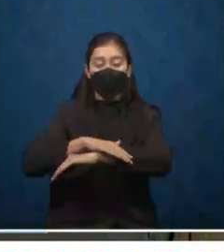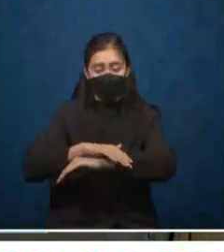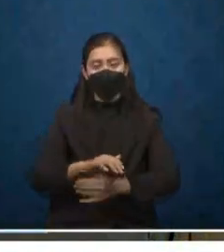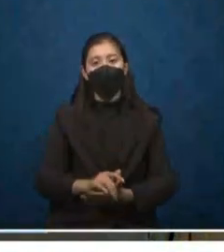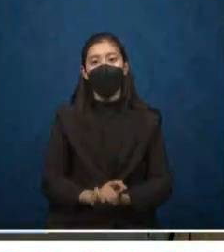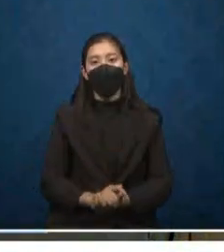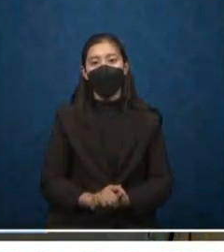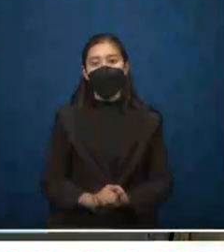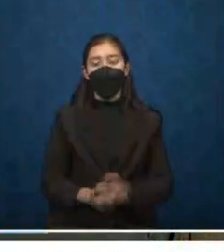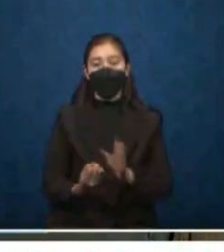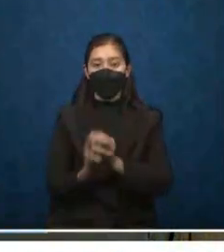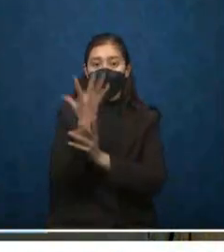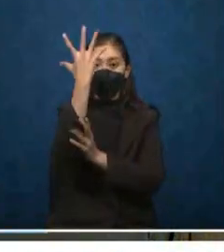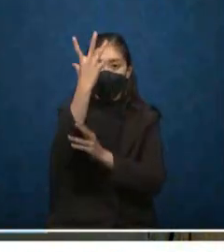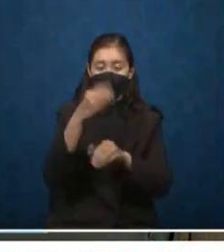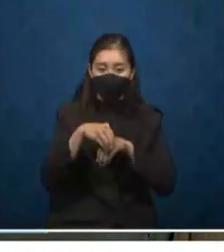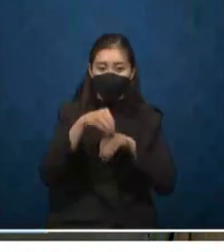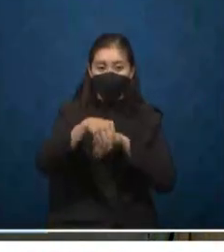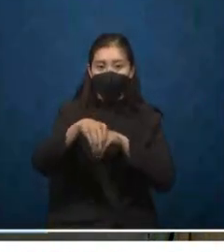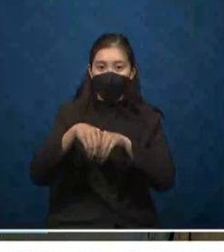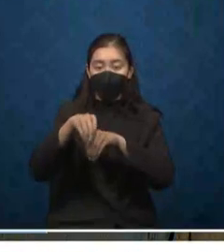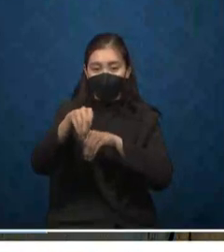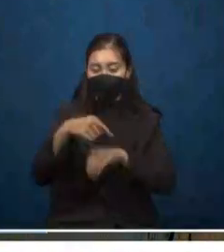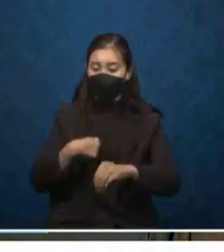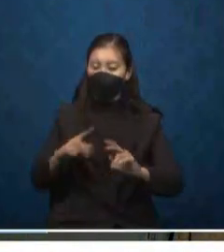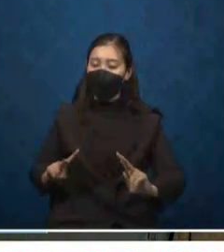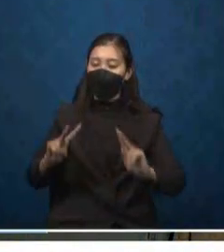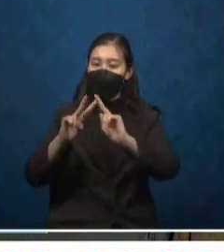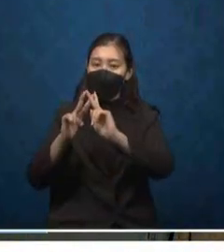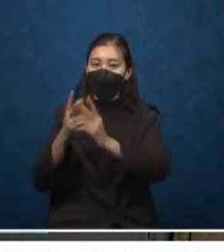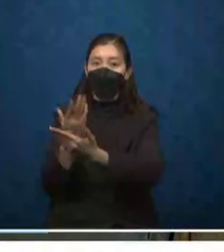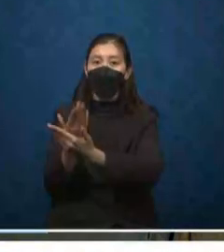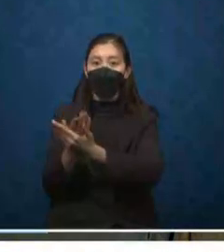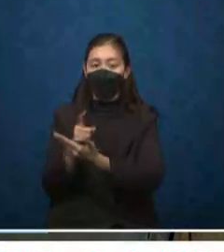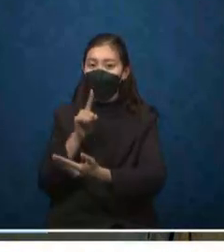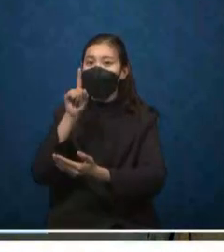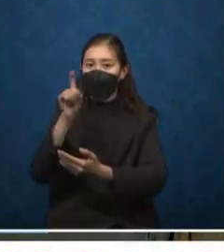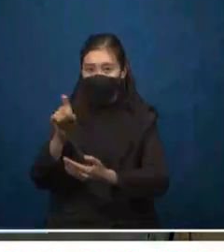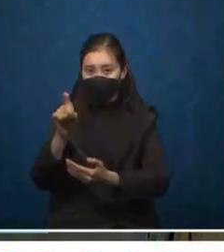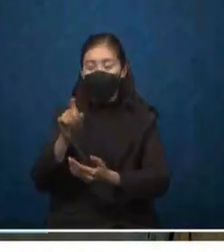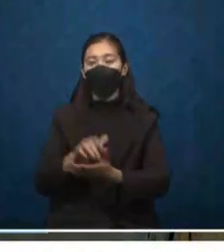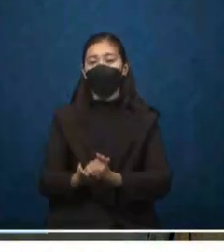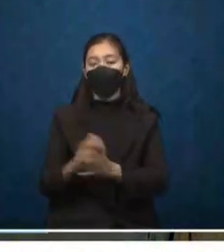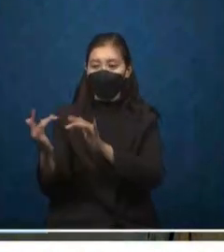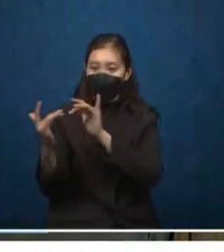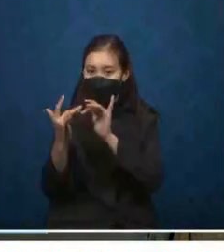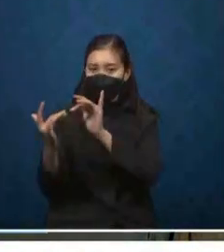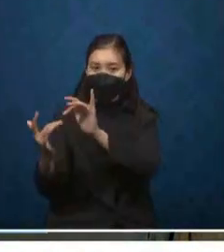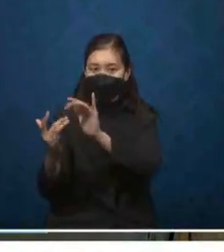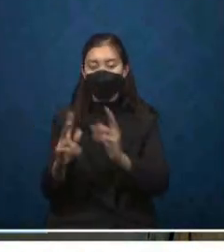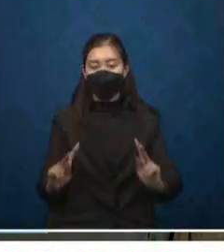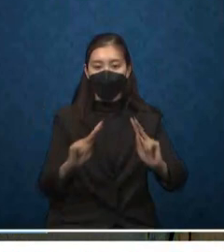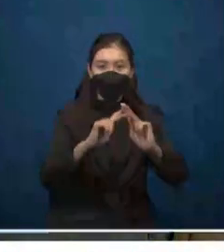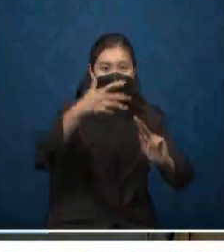ครับเราได้สื่อสารไปจนกระทั่งกระทรวงการคลังสำนักงานเศรษฐกิจการคลังเราสื่อสารไปยังกระทรวงมหาดไทยกร